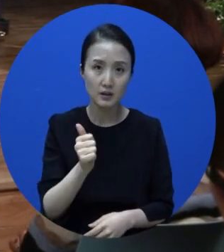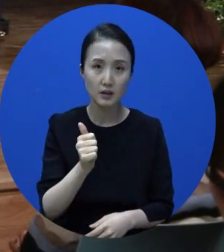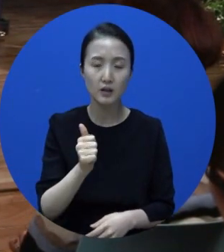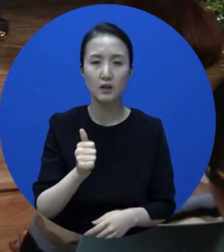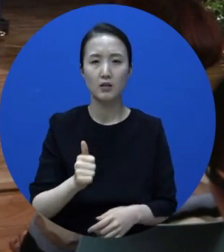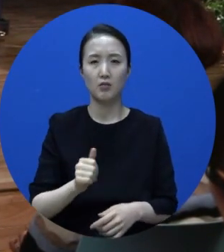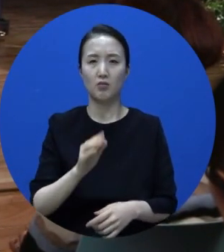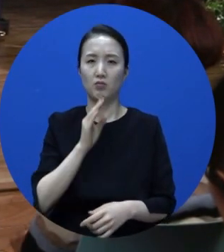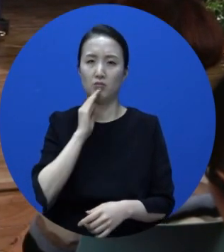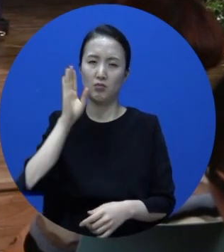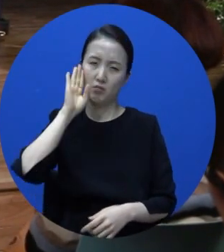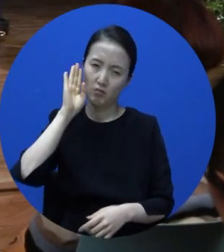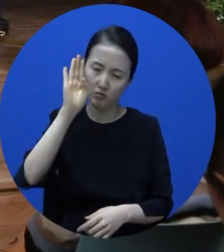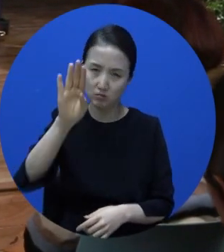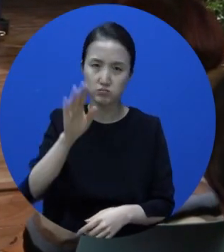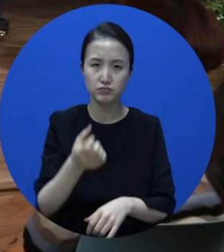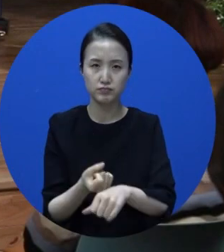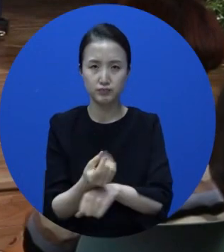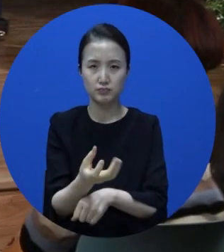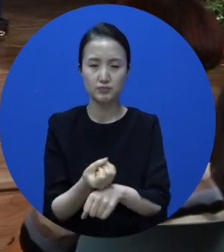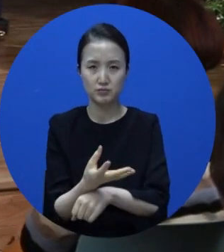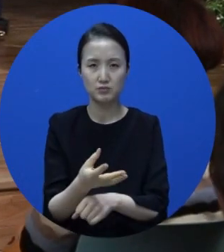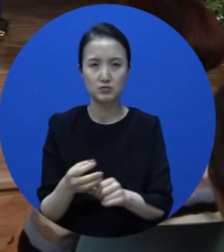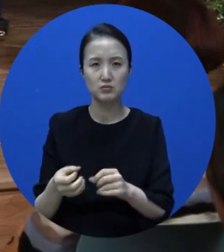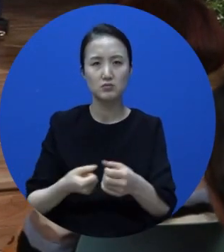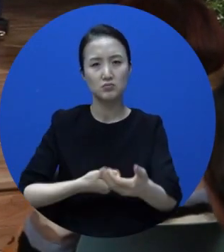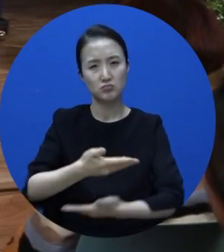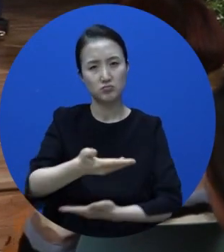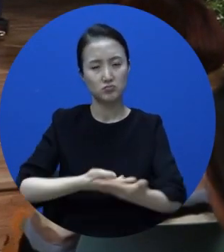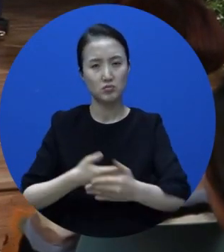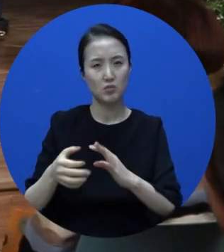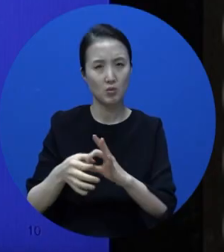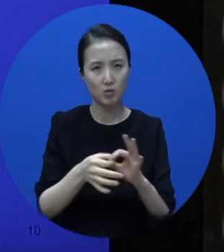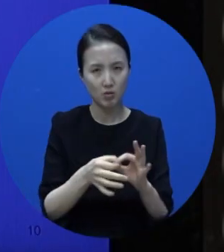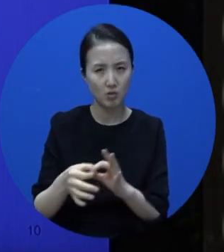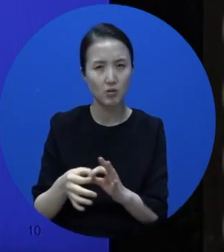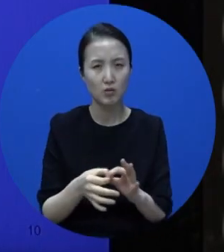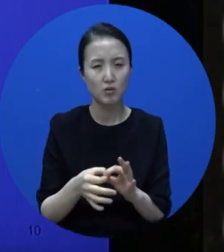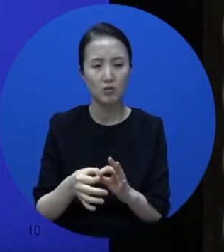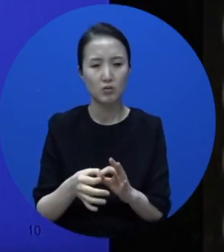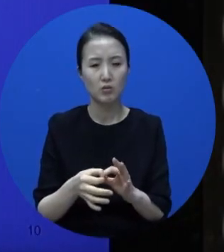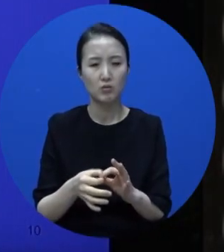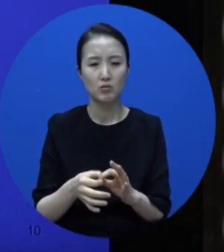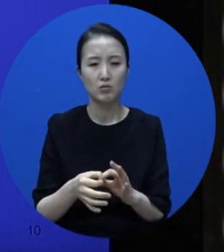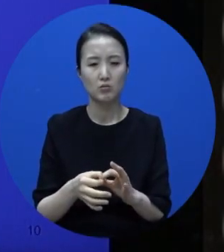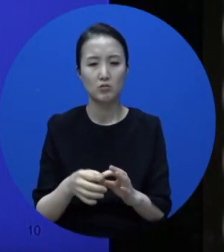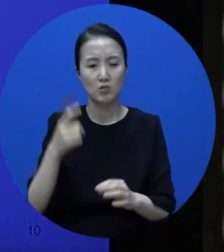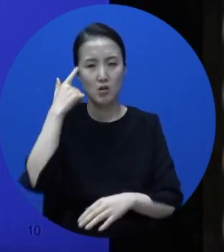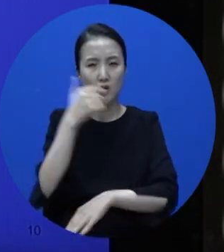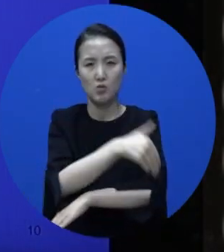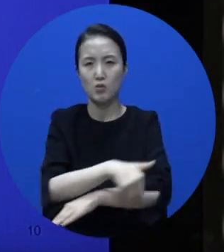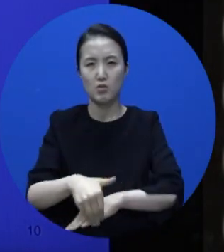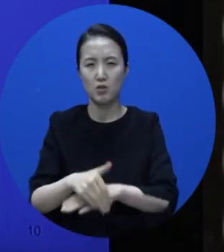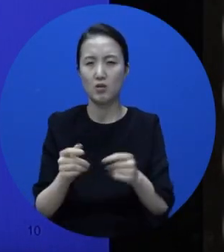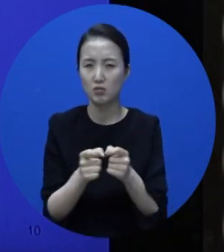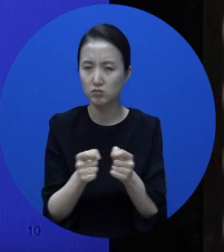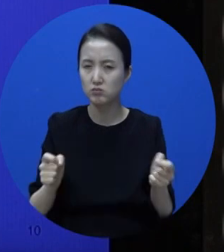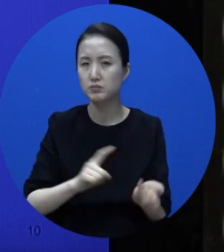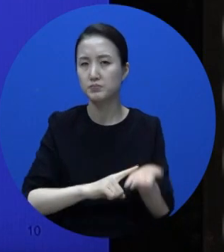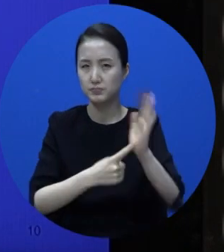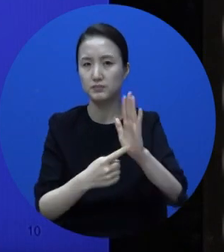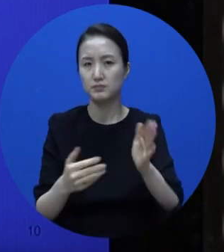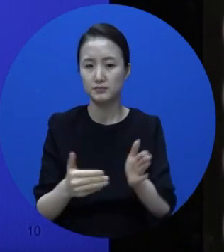시작했다는 근거는 보신 것처럼 이미 2011년부터 중국의